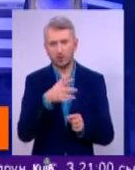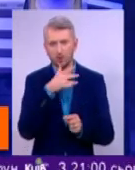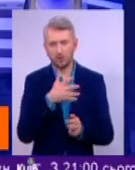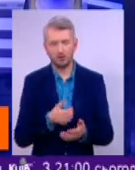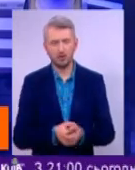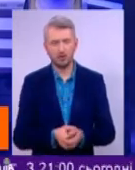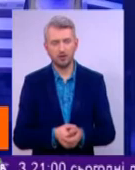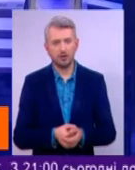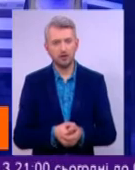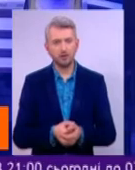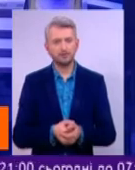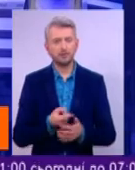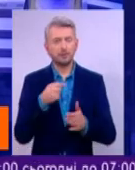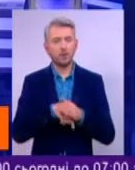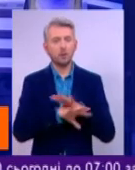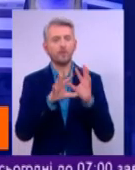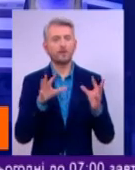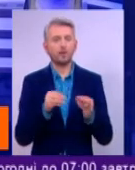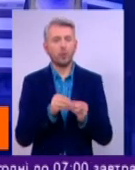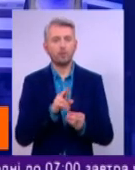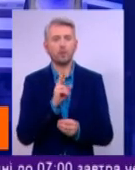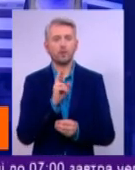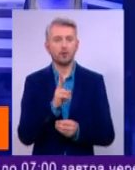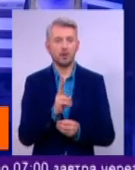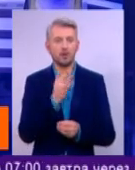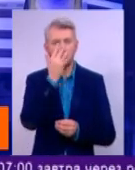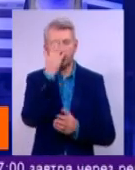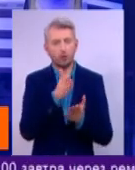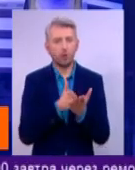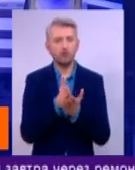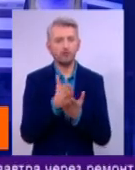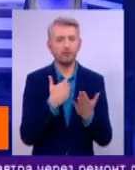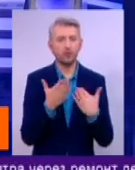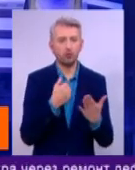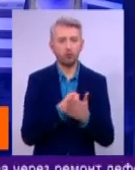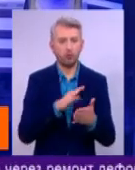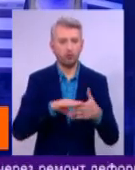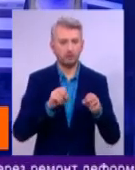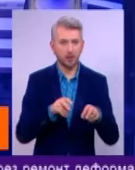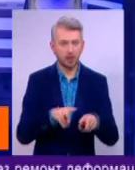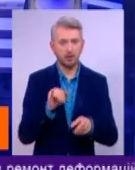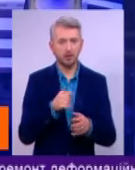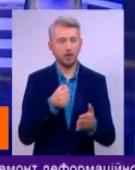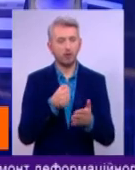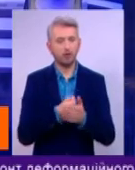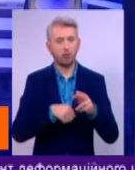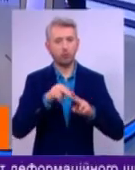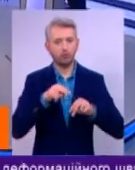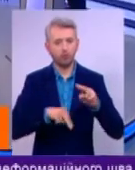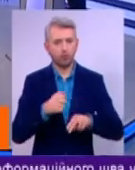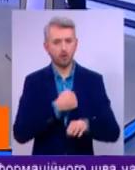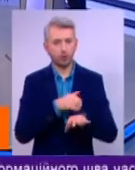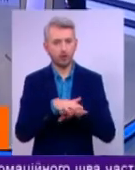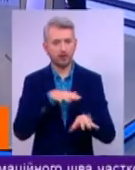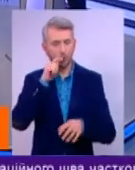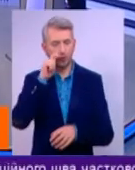20 років. Тобто в цілому як ідеологічний підход до безпеки і до побудови Збройних